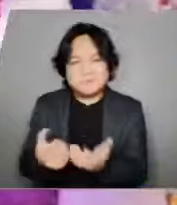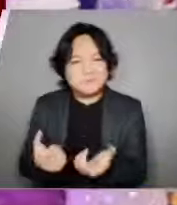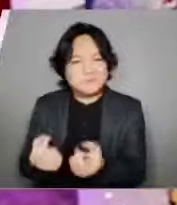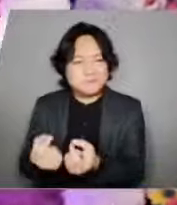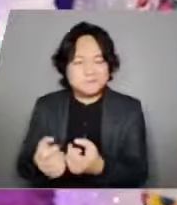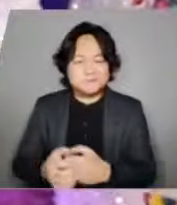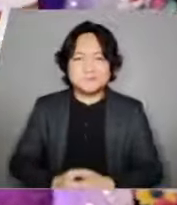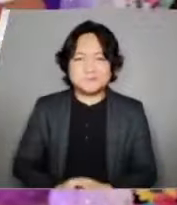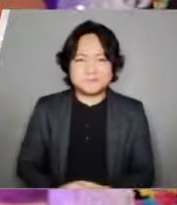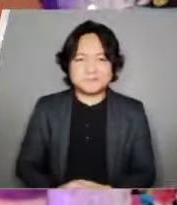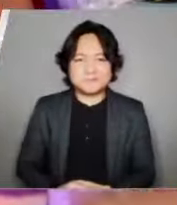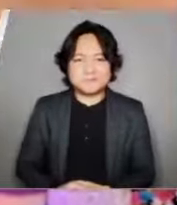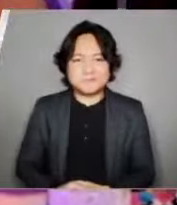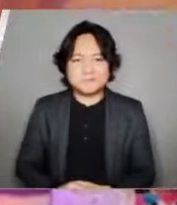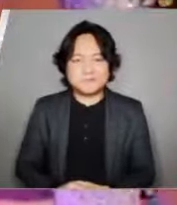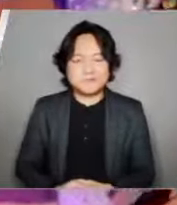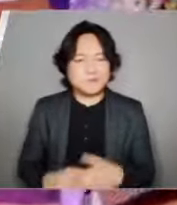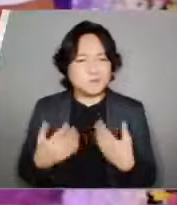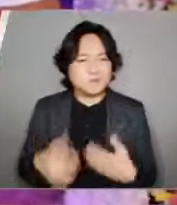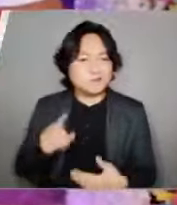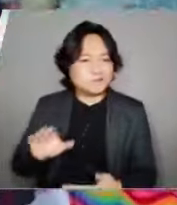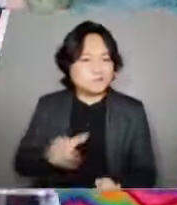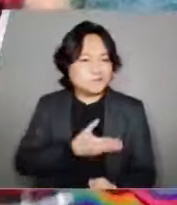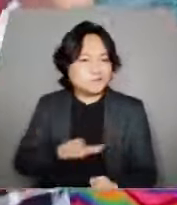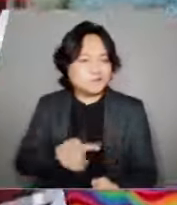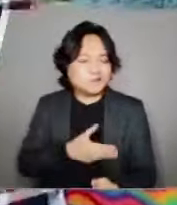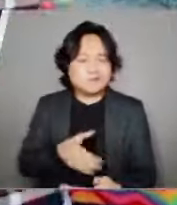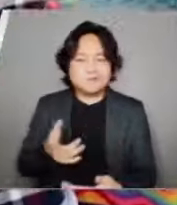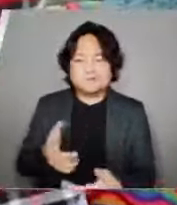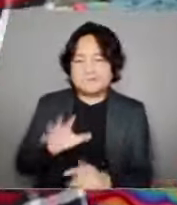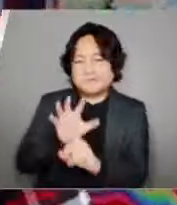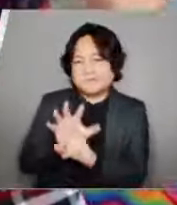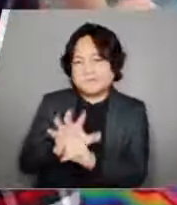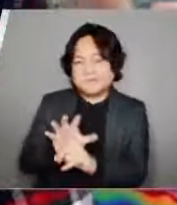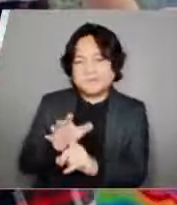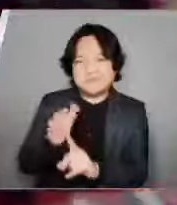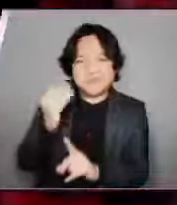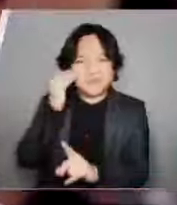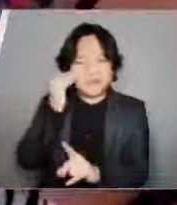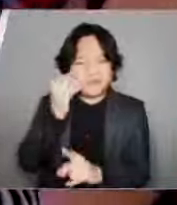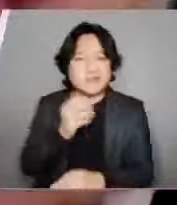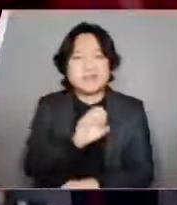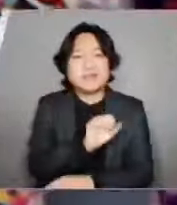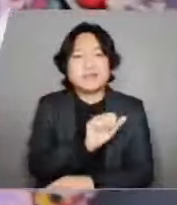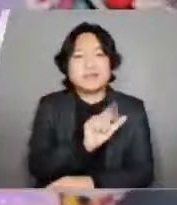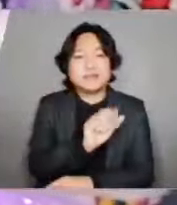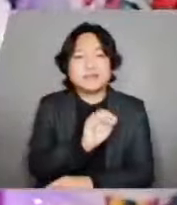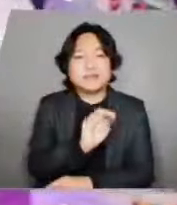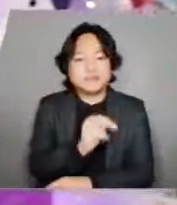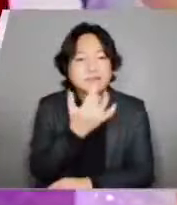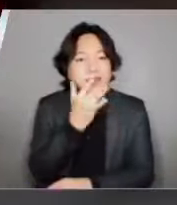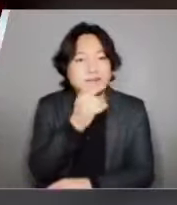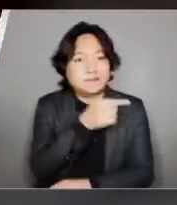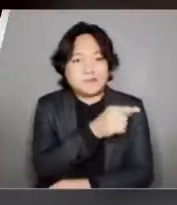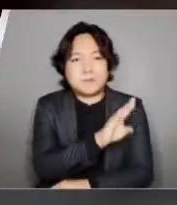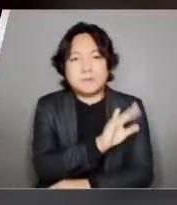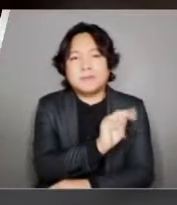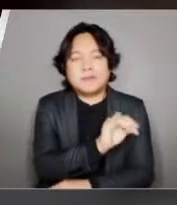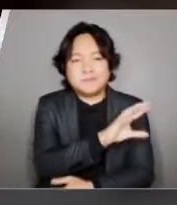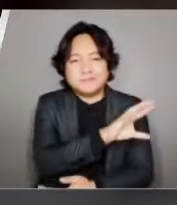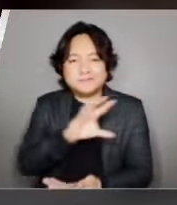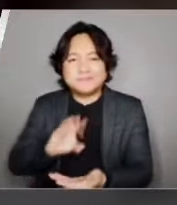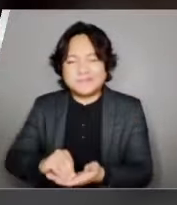Talagang lit ang parody song and MV na ito mula sa hit song na Salamin Salamin by the P-pop group Bini. Sabi nga